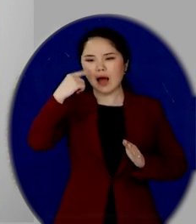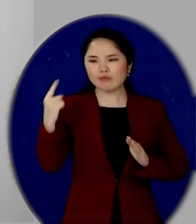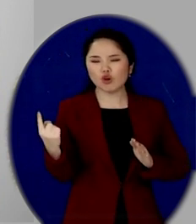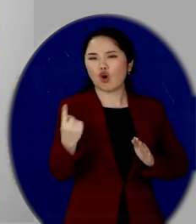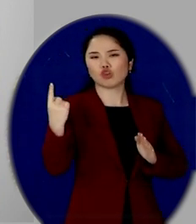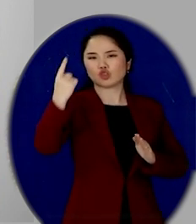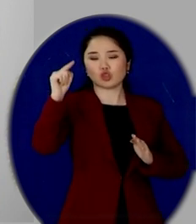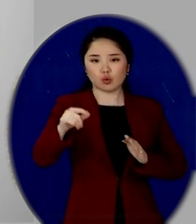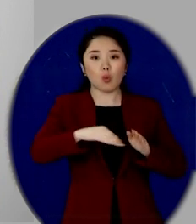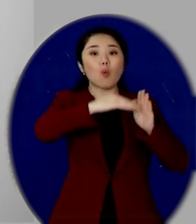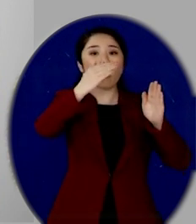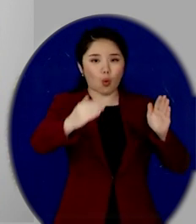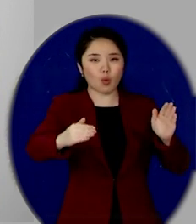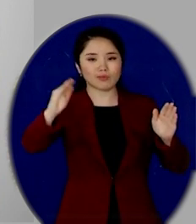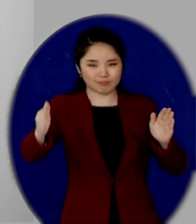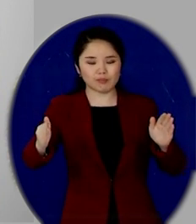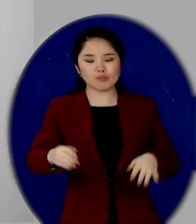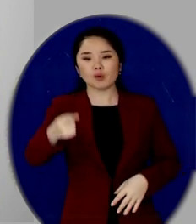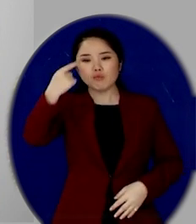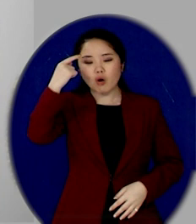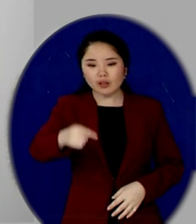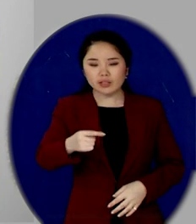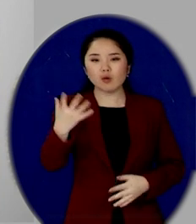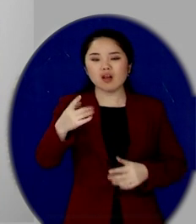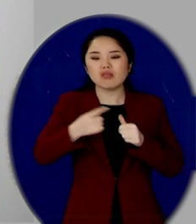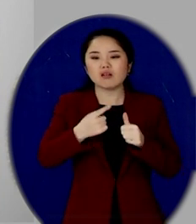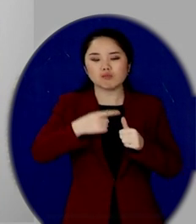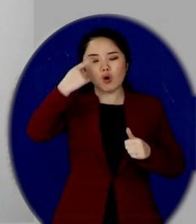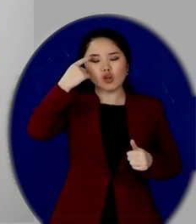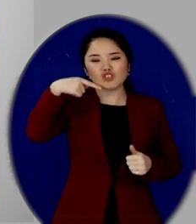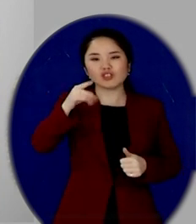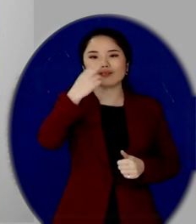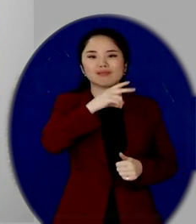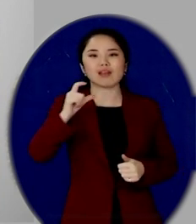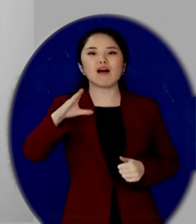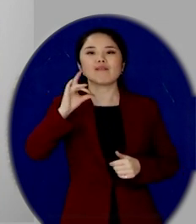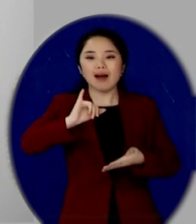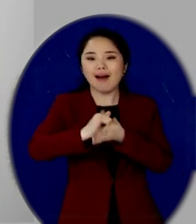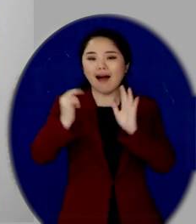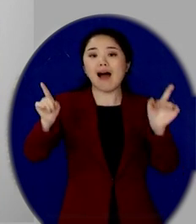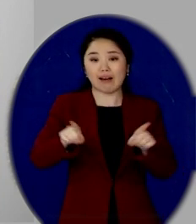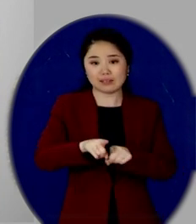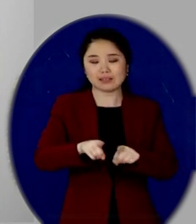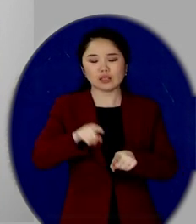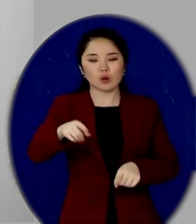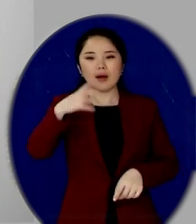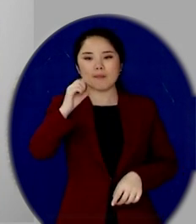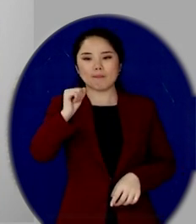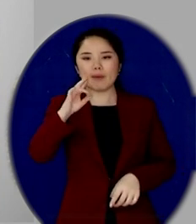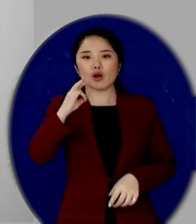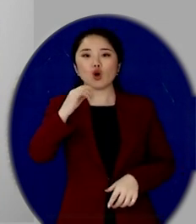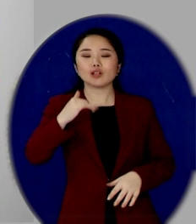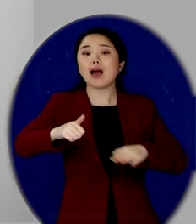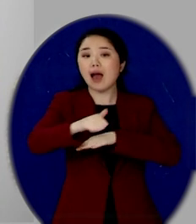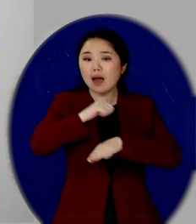юм. Энэ чухгаараа Монгол орны дээвэр хэмээдэг. Таван богд уул нь Баян Улгийн аймгийн